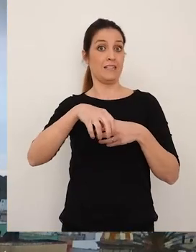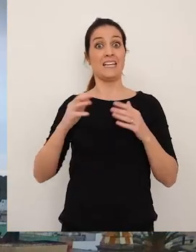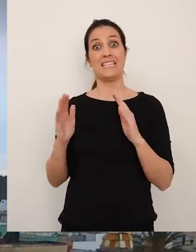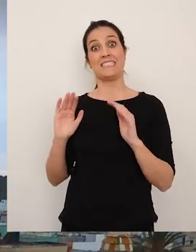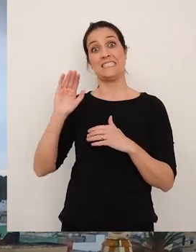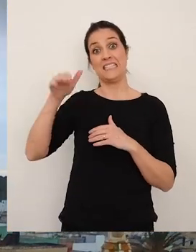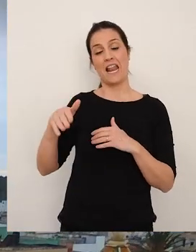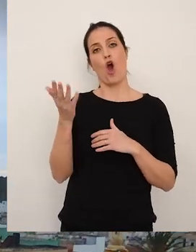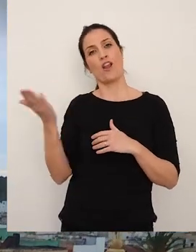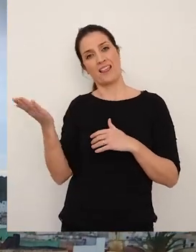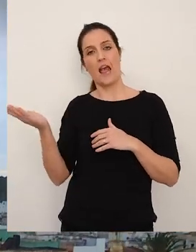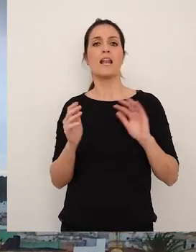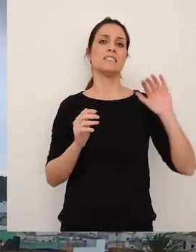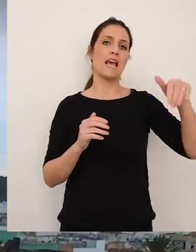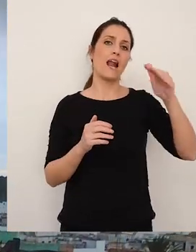Costiera.